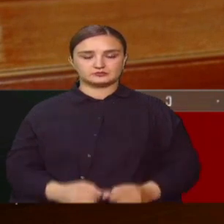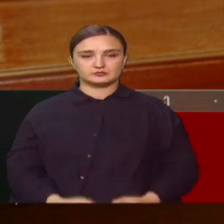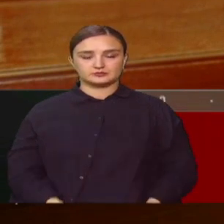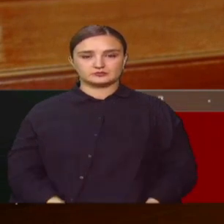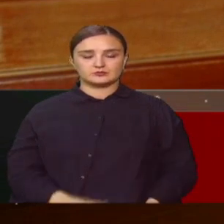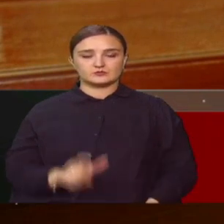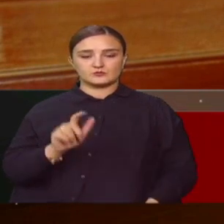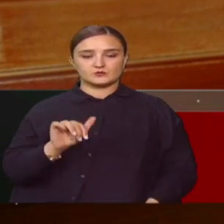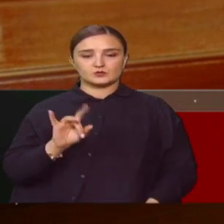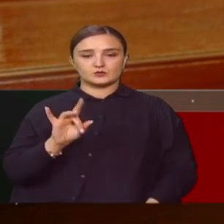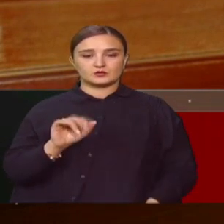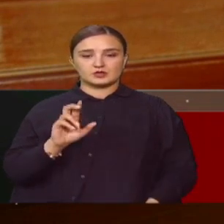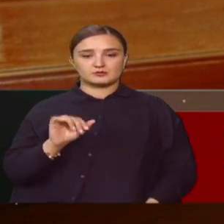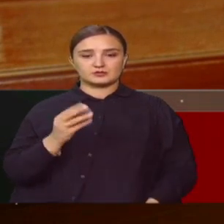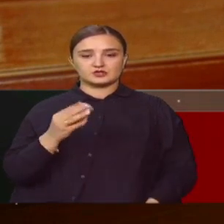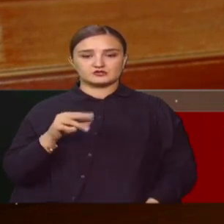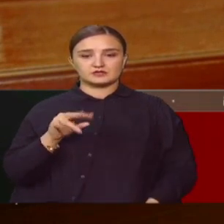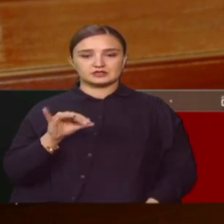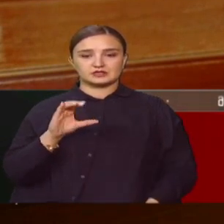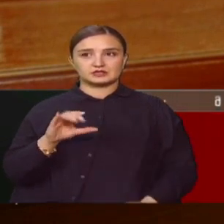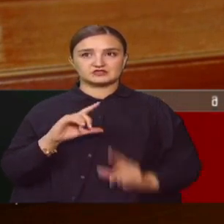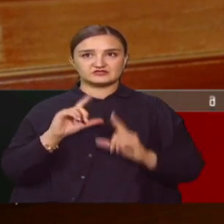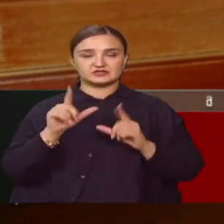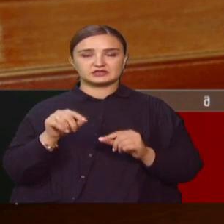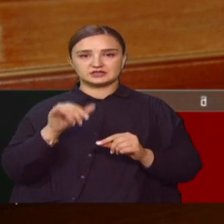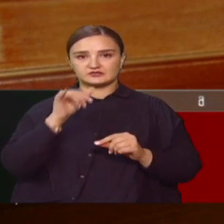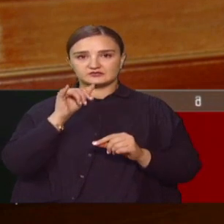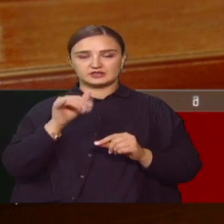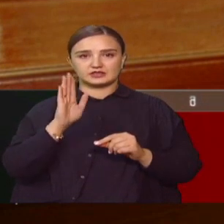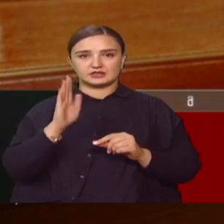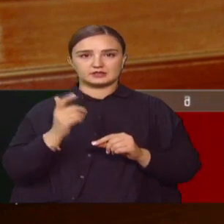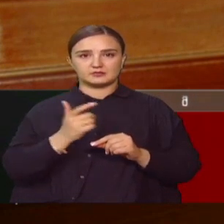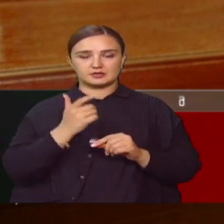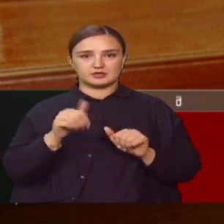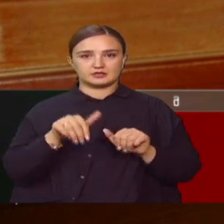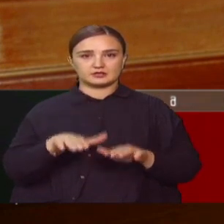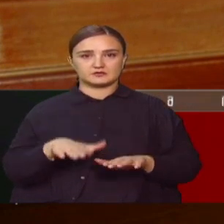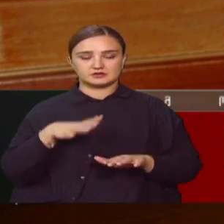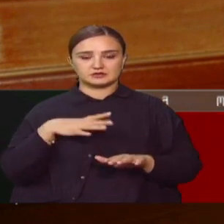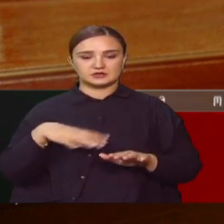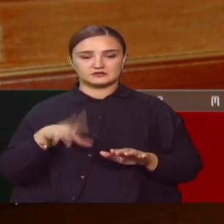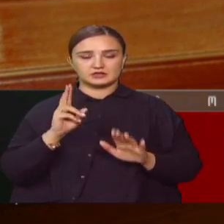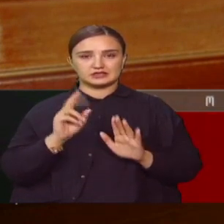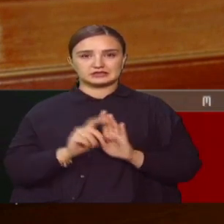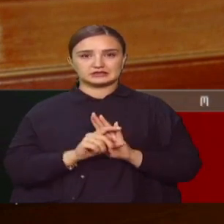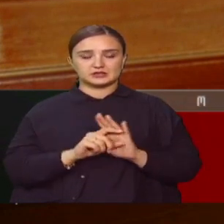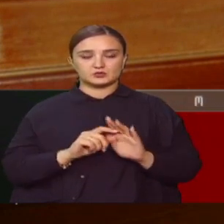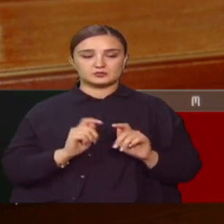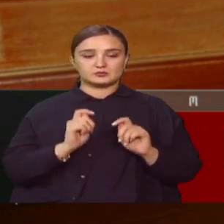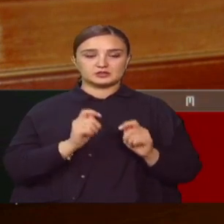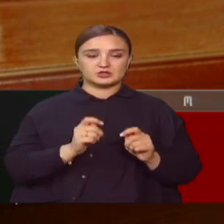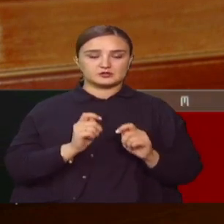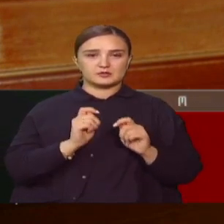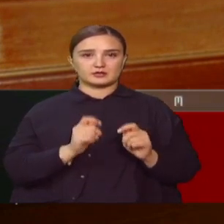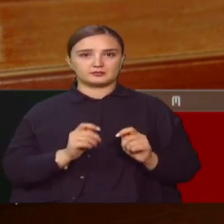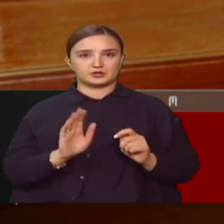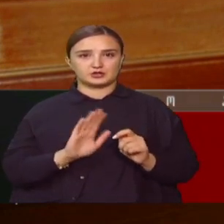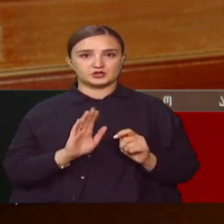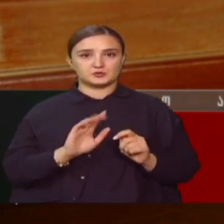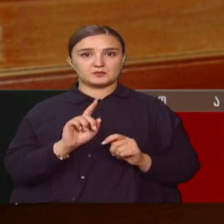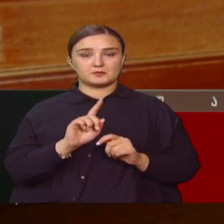და სალომე ზურაბიშვილის ვიზიტი ვერ იქნება გადამწყვეტი საქართველოსათვის სტატუსის მინიჭება არ მინიჭებასთვის,